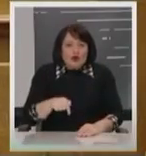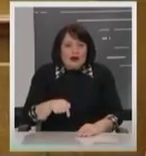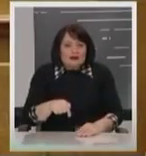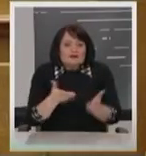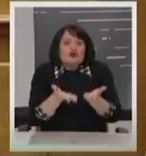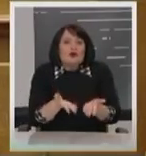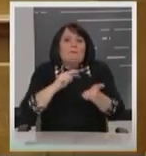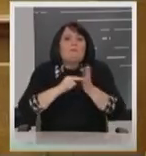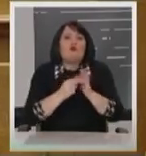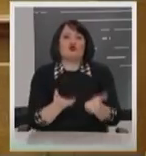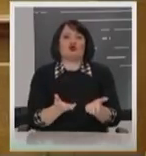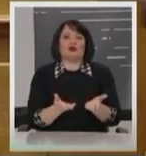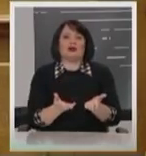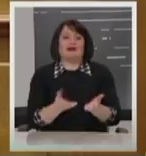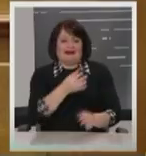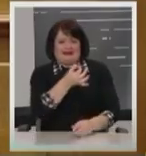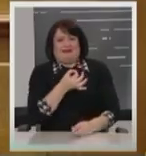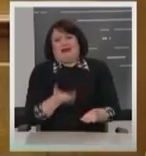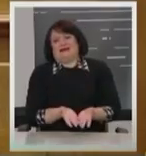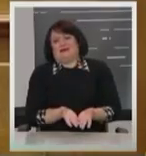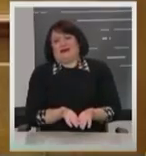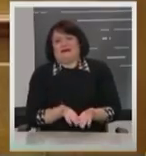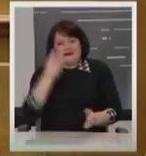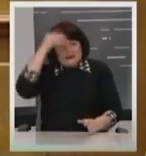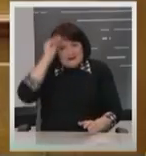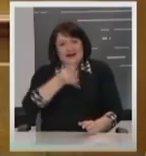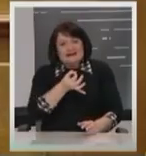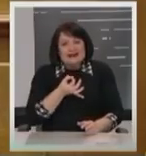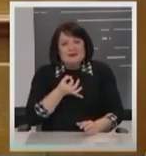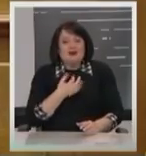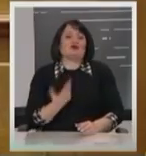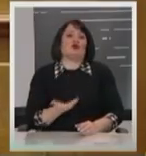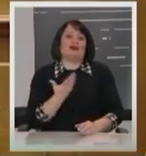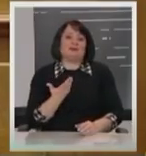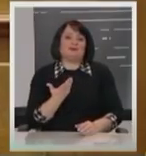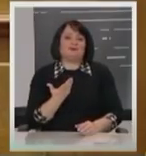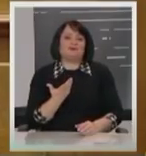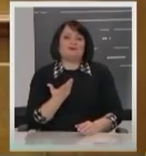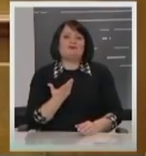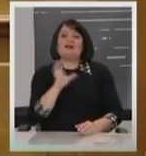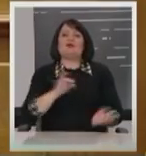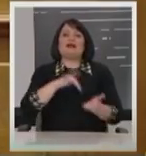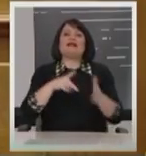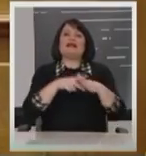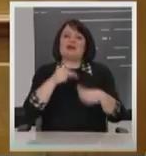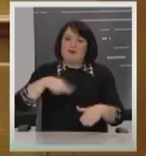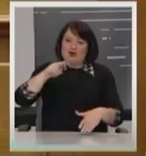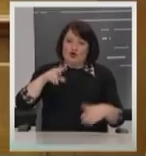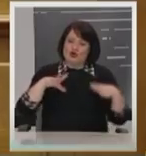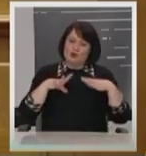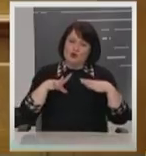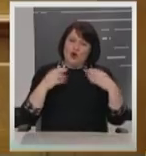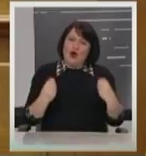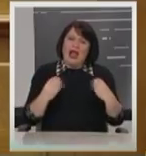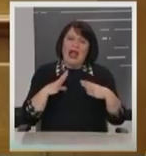Και τώρα προσέξτε, τι μας είπατε, κύριε Τσίπρα. Η ένταξη στην ποσοτική χαλάρωση δεν